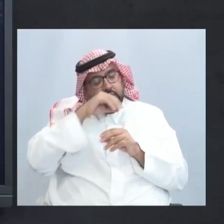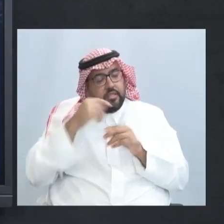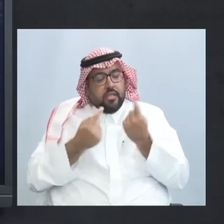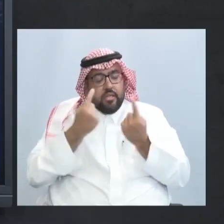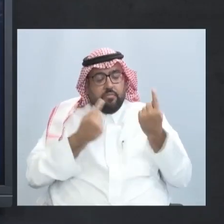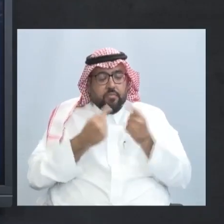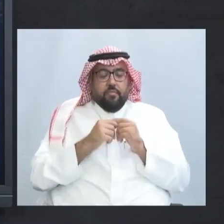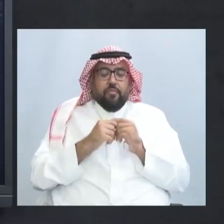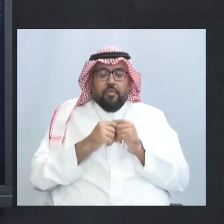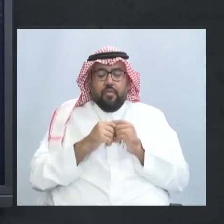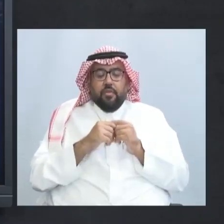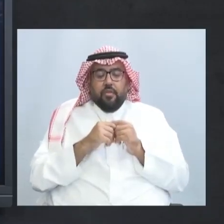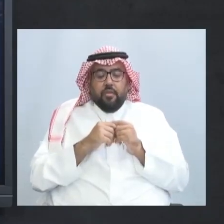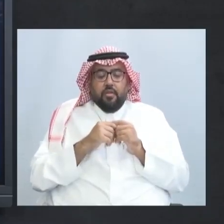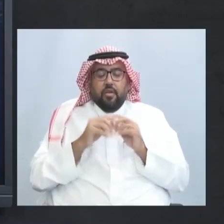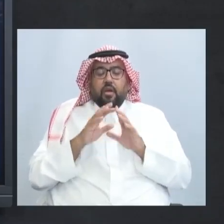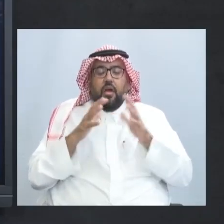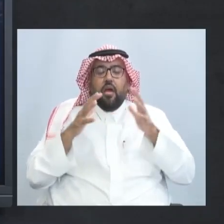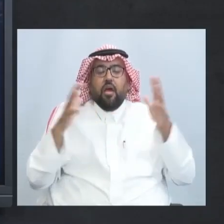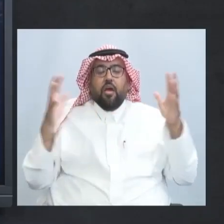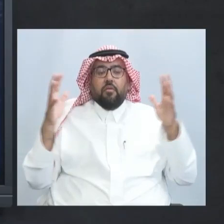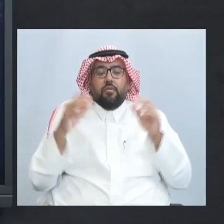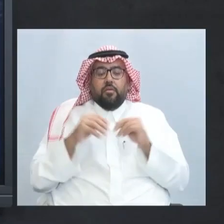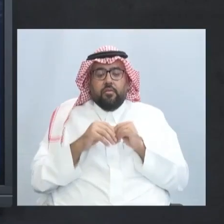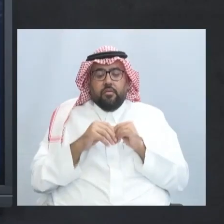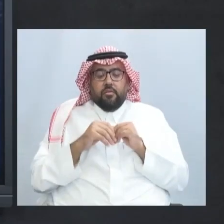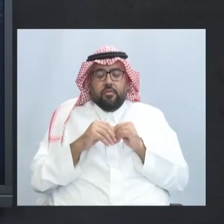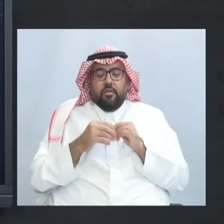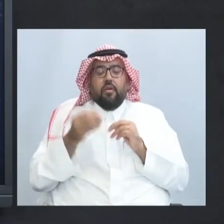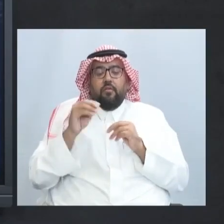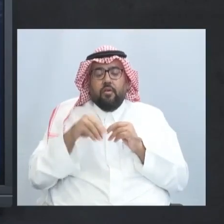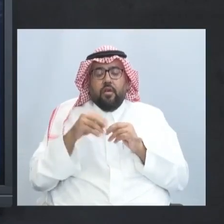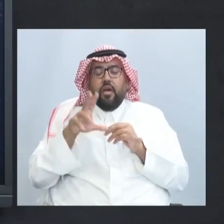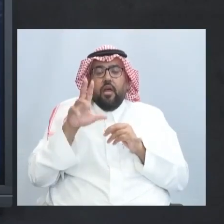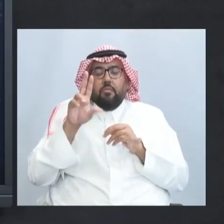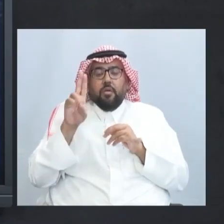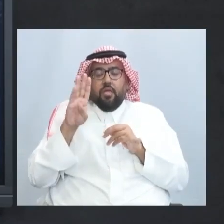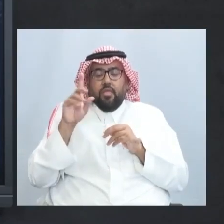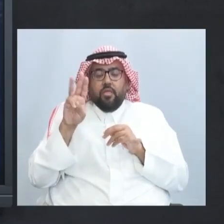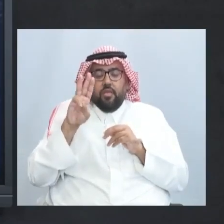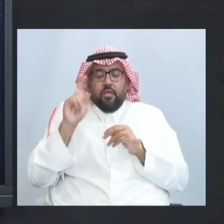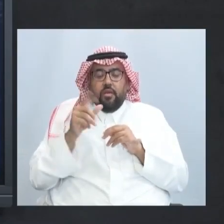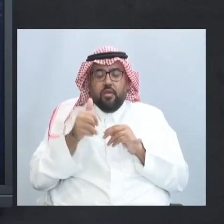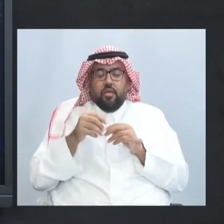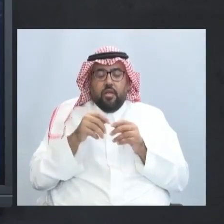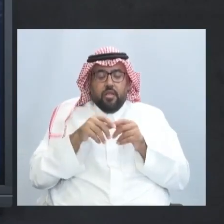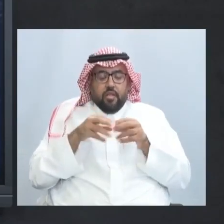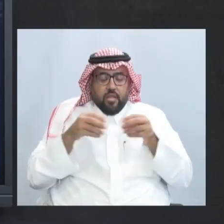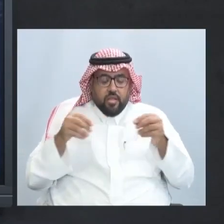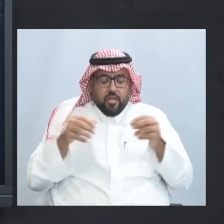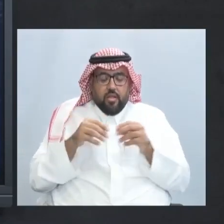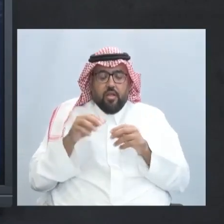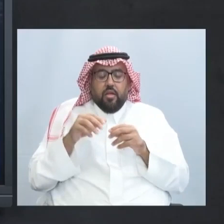الغير مجتره المعي كان اكبر حجما والجهاز الهضمي طويل وتوجد البكتيريا التي تعمل على تحليل